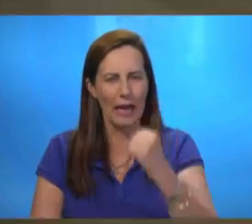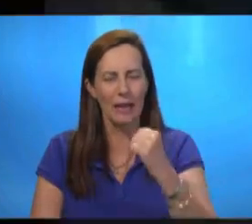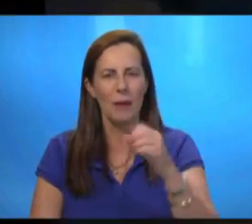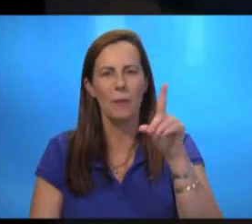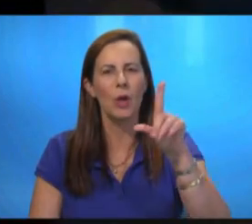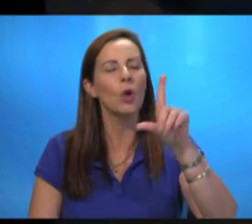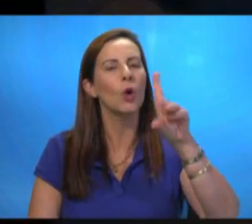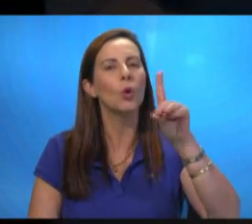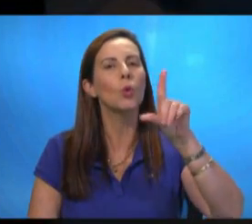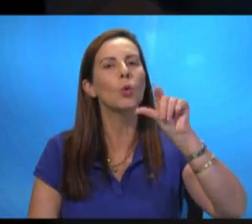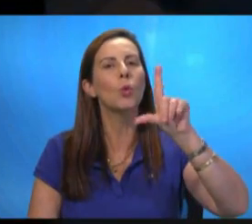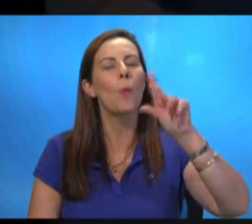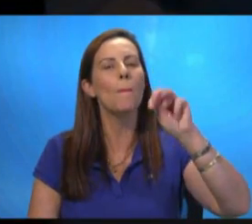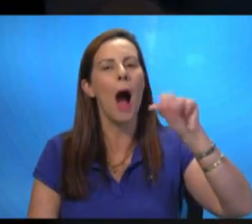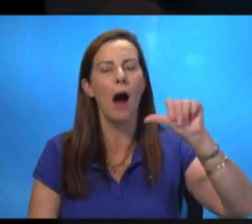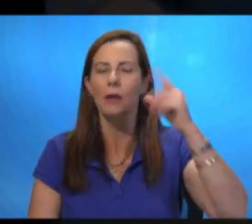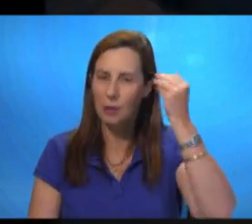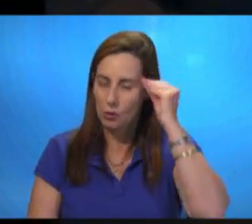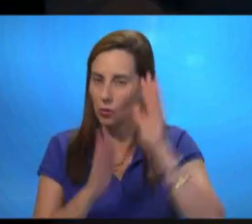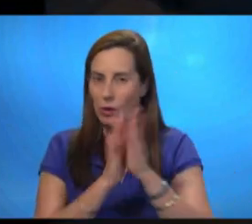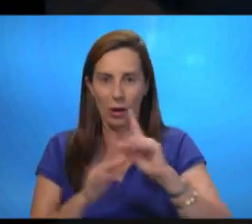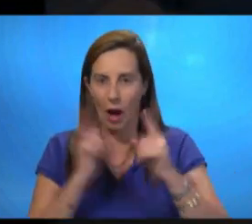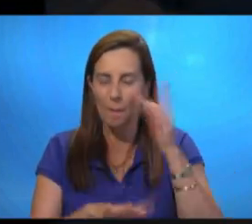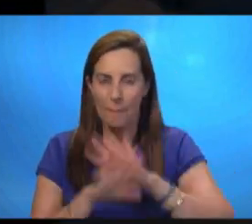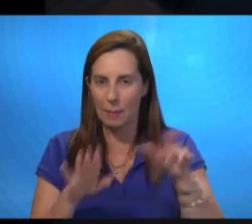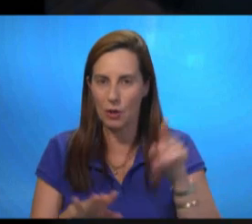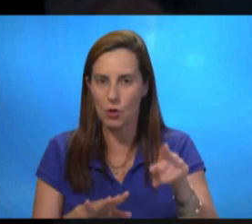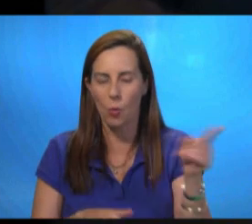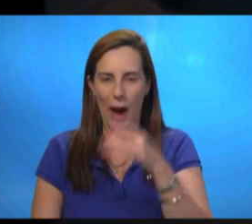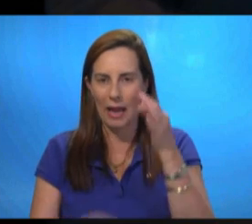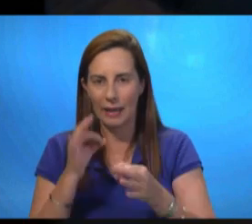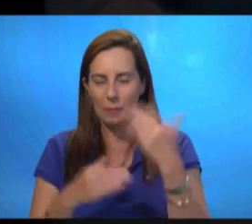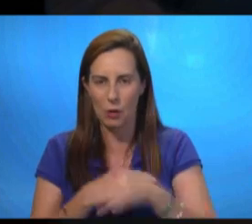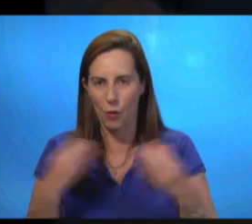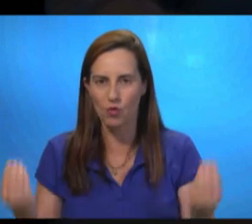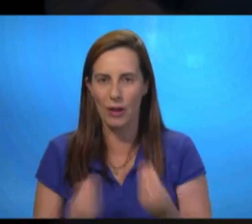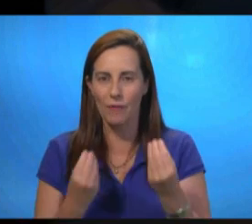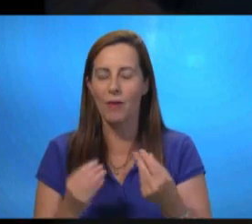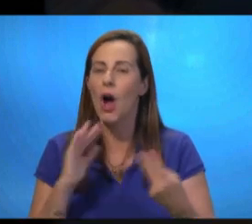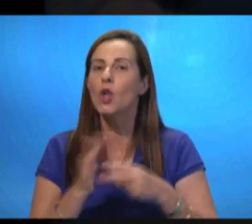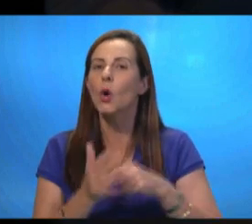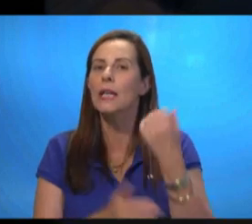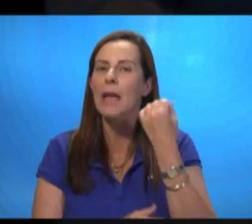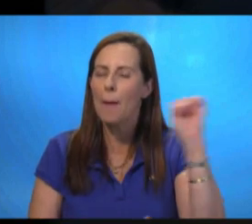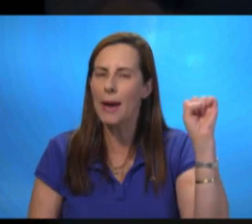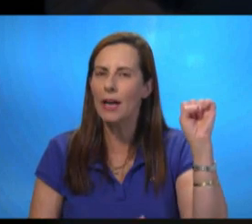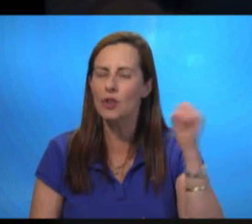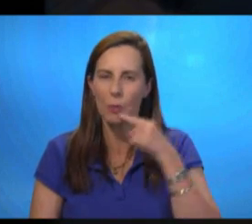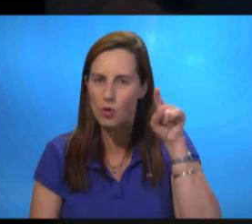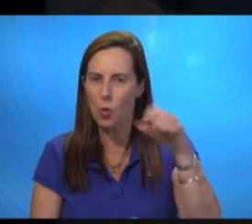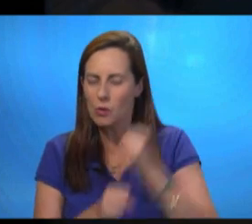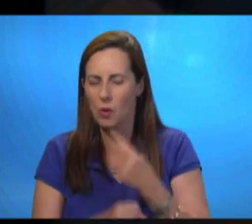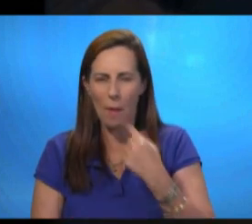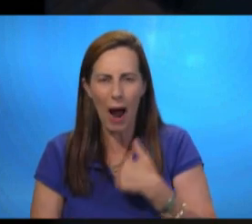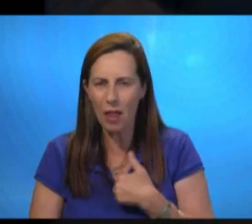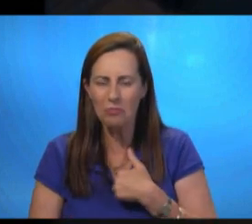צריך לזכור, כל זה קרה מבלי שהוא הוא עמד לדין בסופו של דבר. על תוכנית המרד שהוא חסה לו, הוא אומר לנו